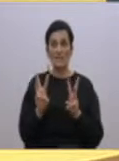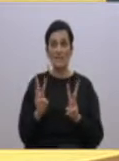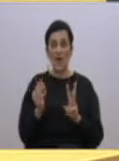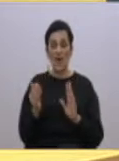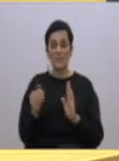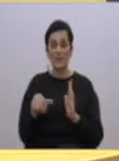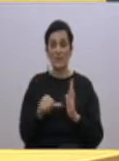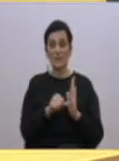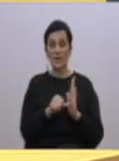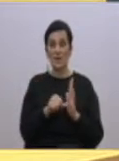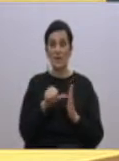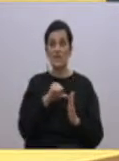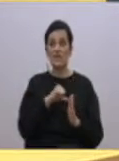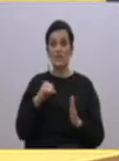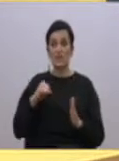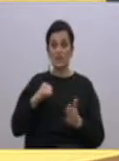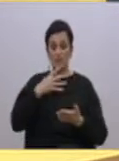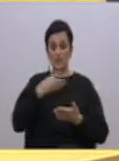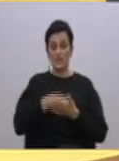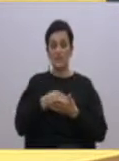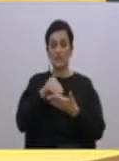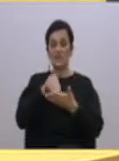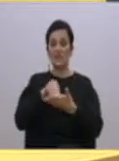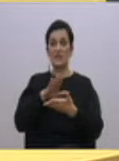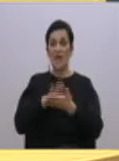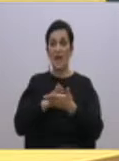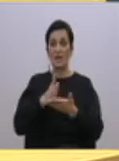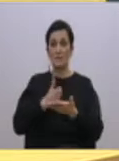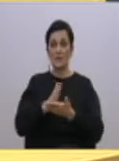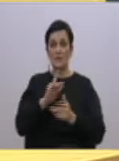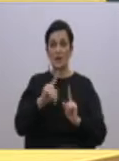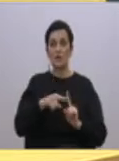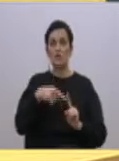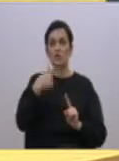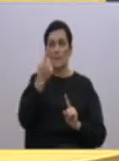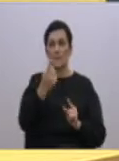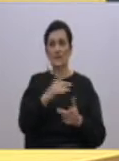თვით რეგისტრაციის პრინციპით, ხოლო შემდეგ გაგრძელდება